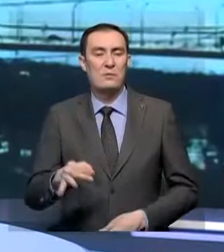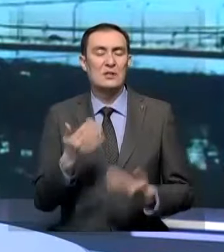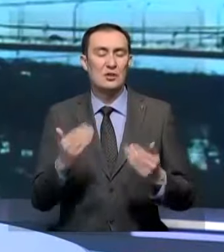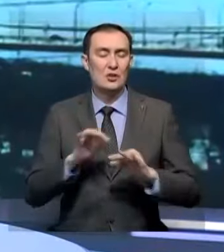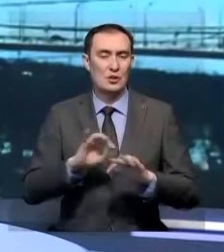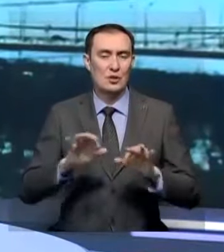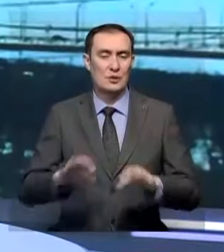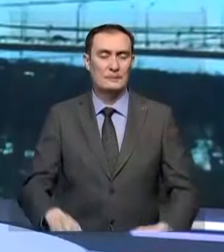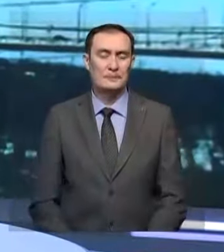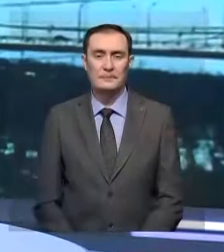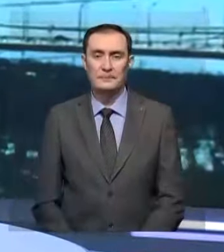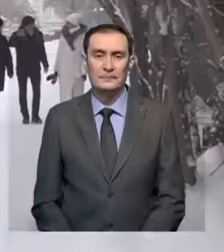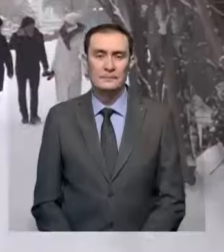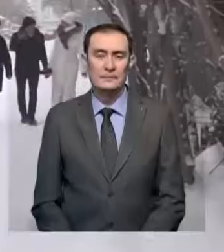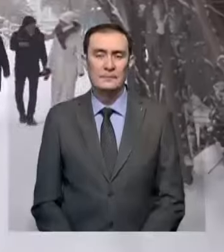расскажет Асим Утешева.